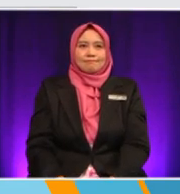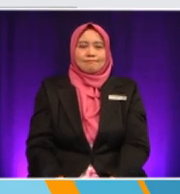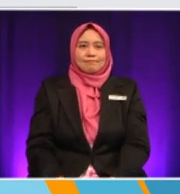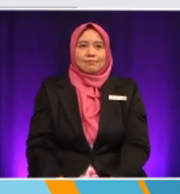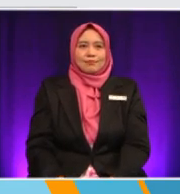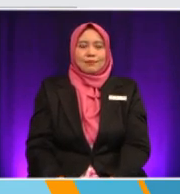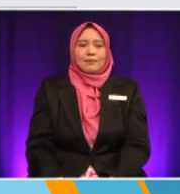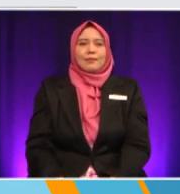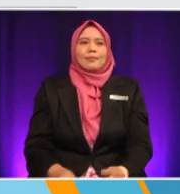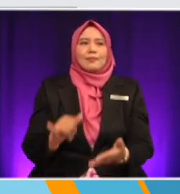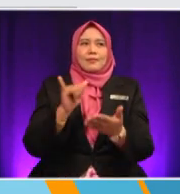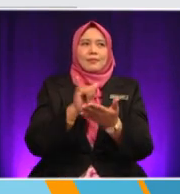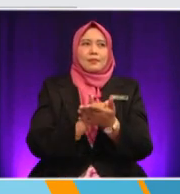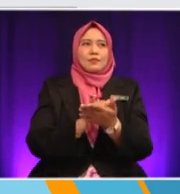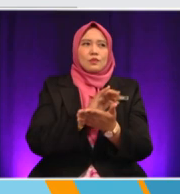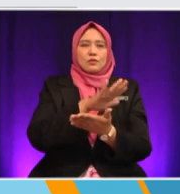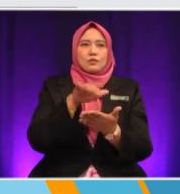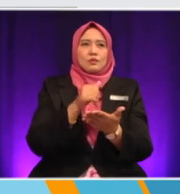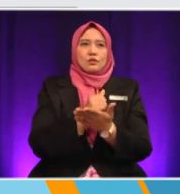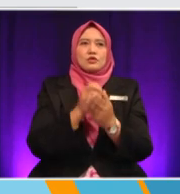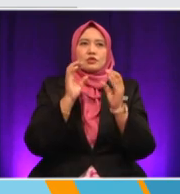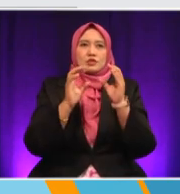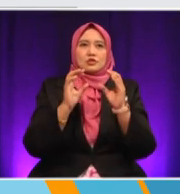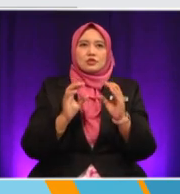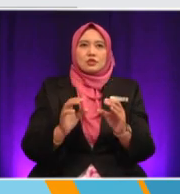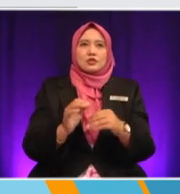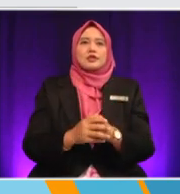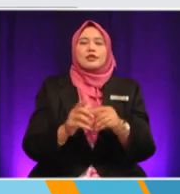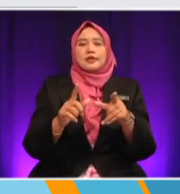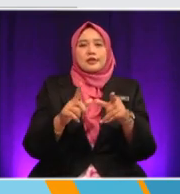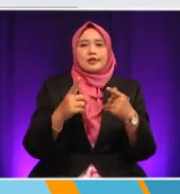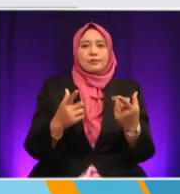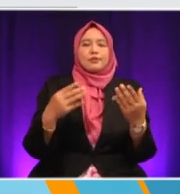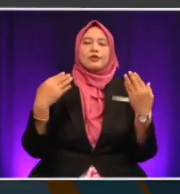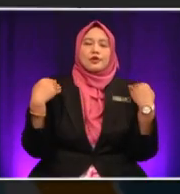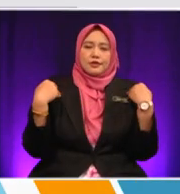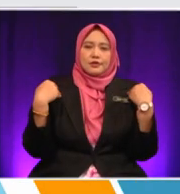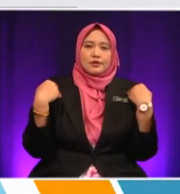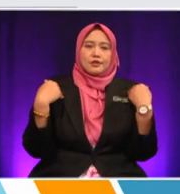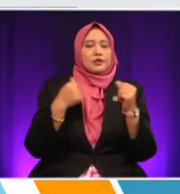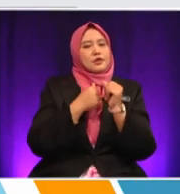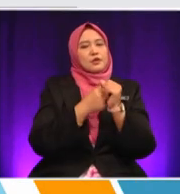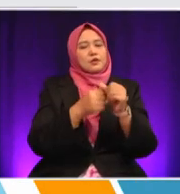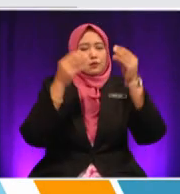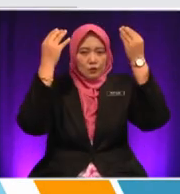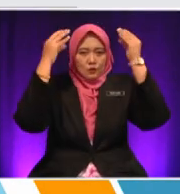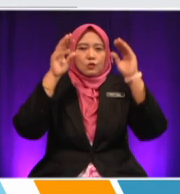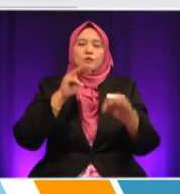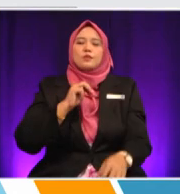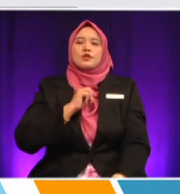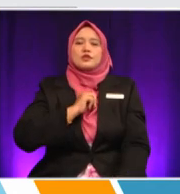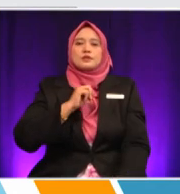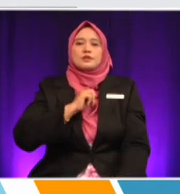dibagikan untuk buat teks semoga membantu lah ya oke seterusnya nah ini